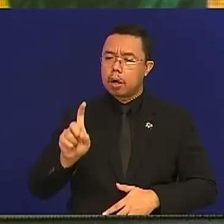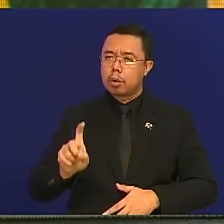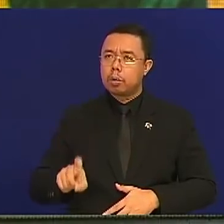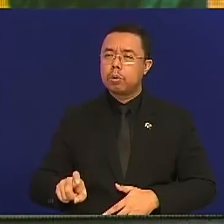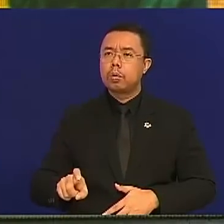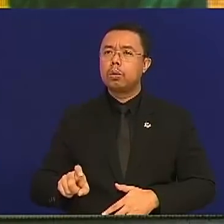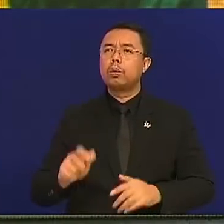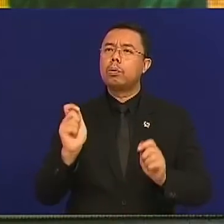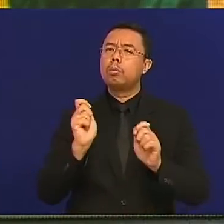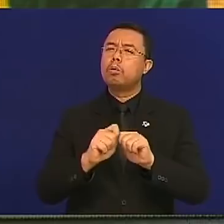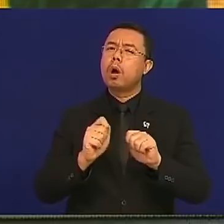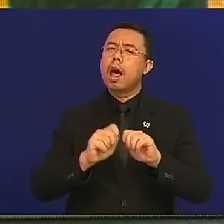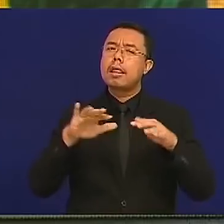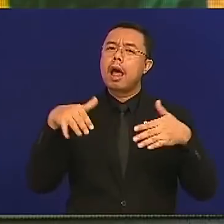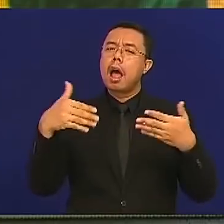buat apa